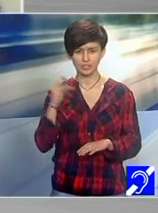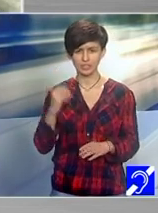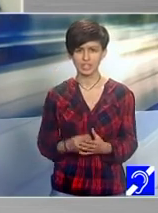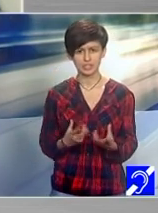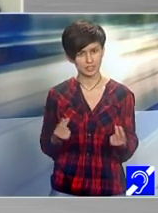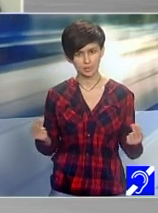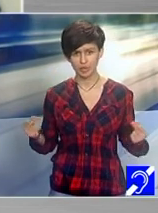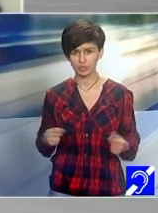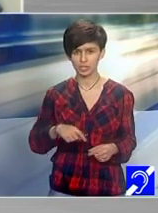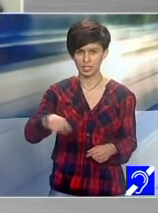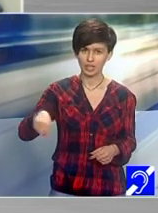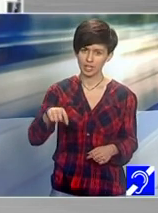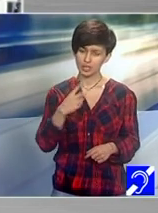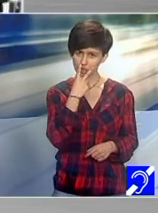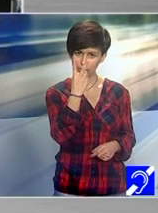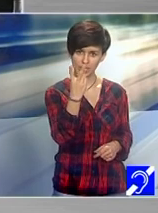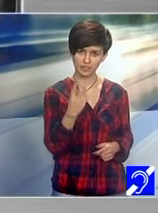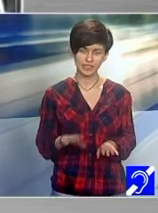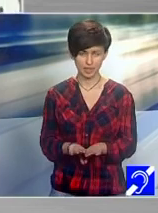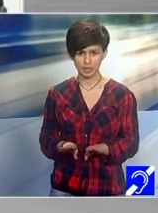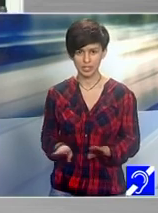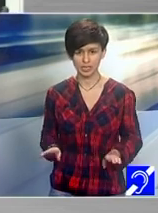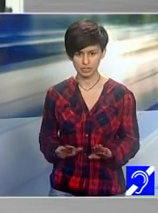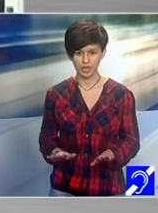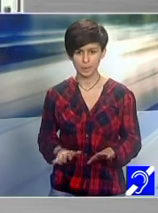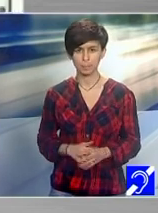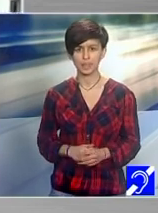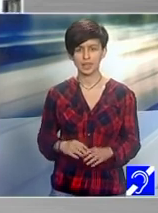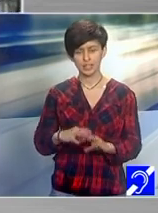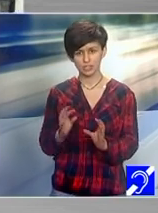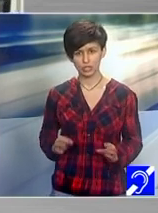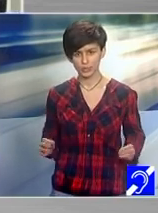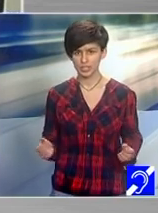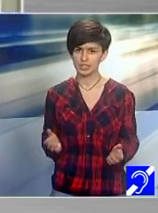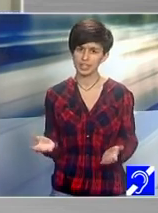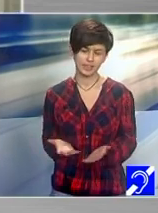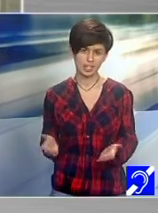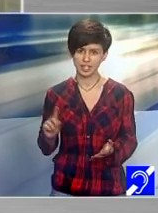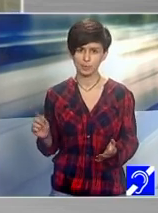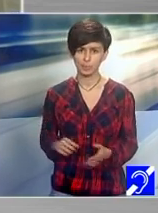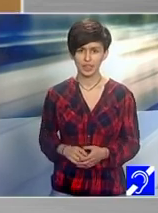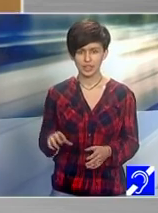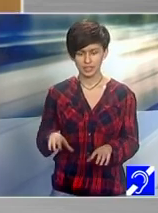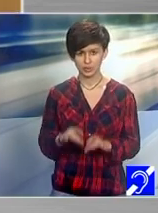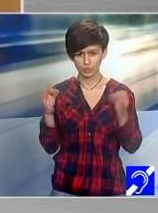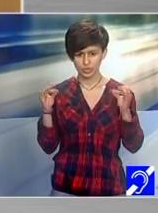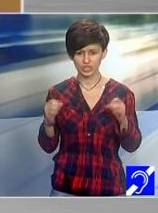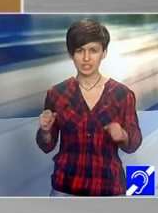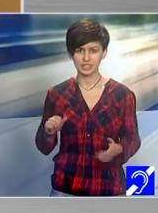puțin noi așa le vedem, în România, dar care nu-și găsesc aici aplicație, deci nu sunt contractate de către